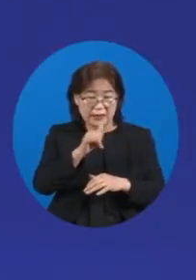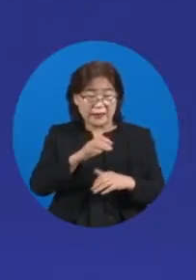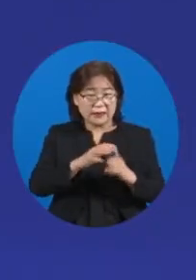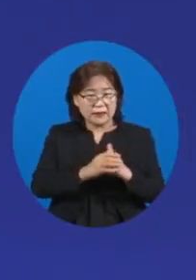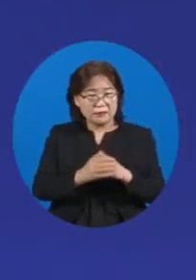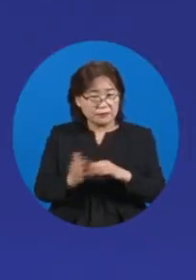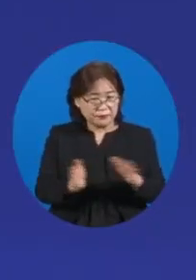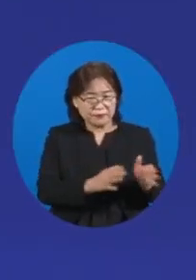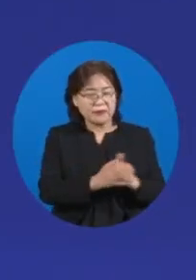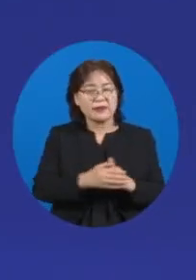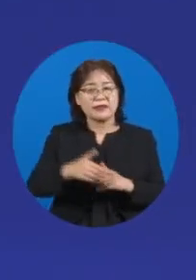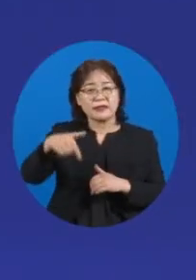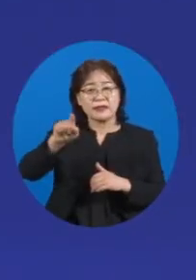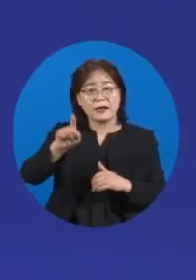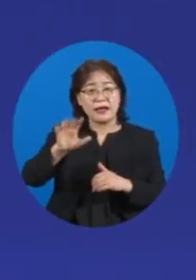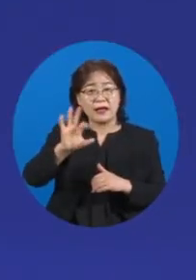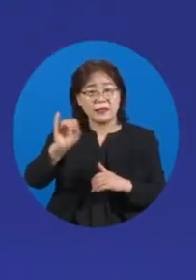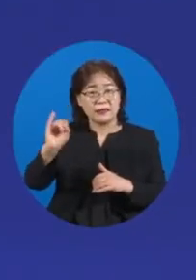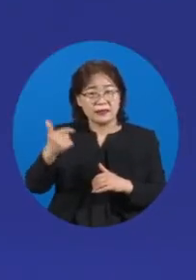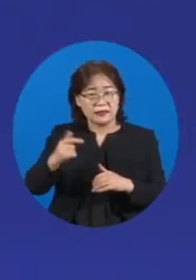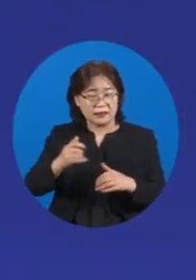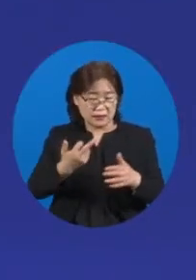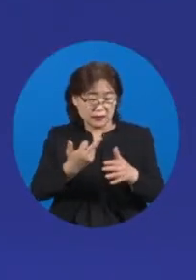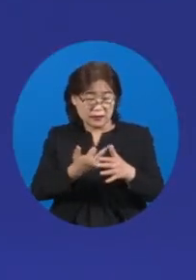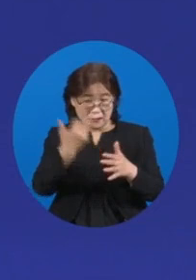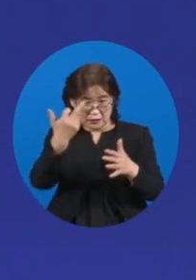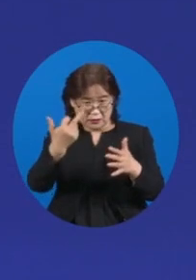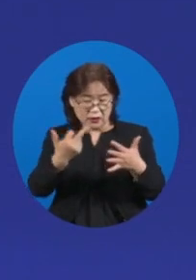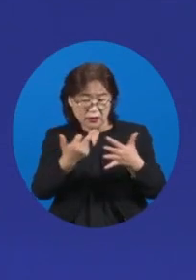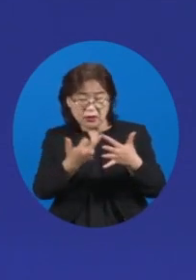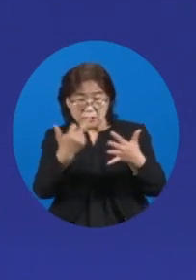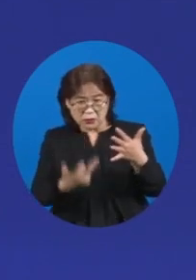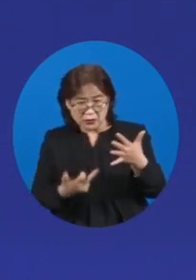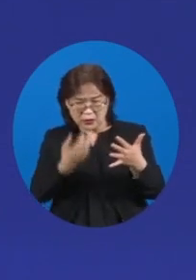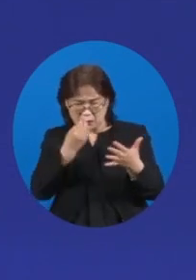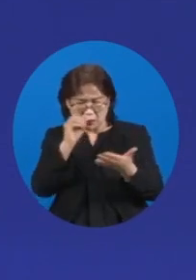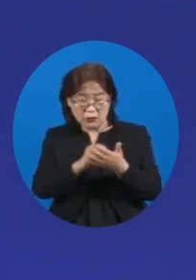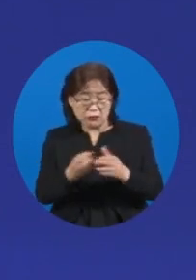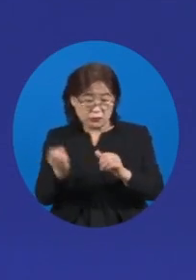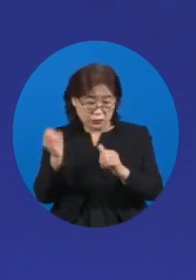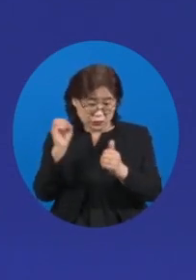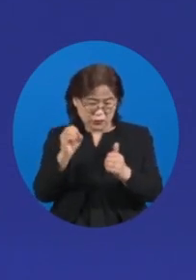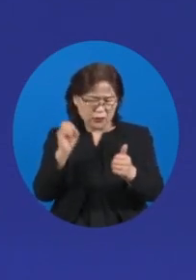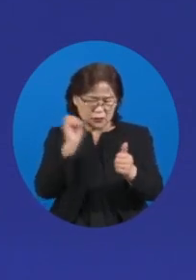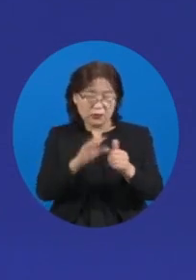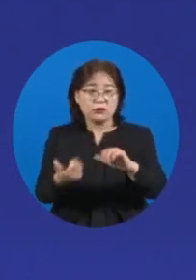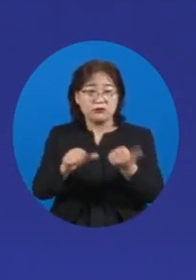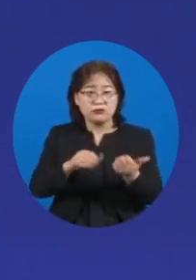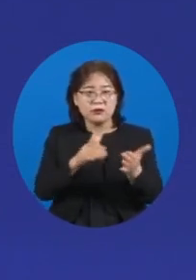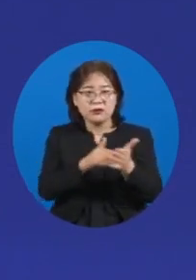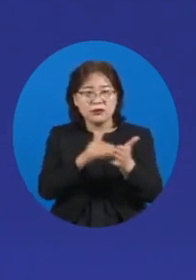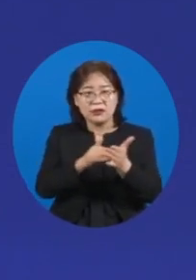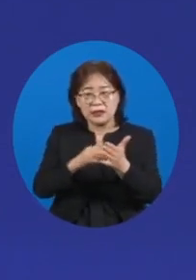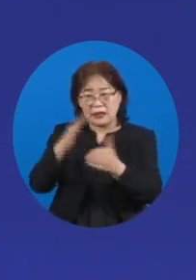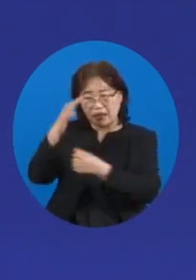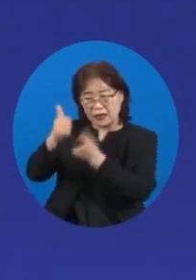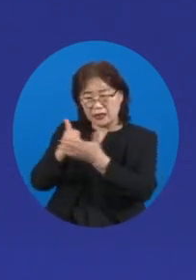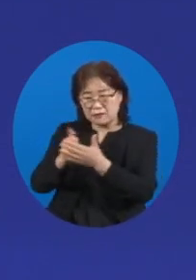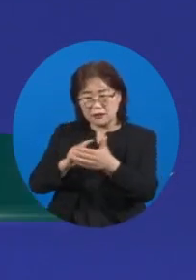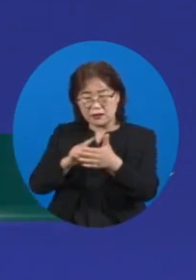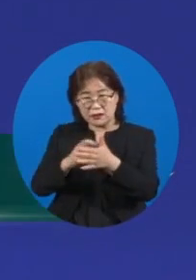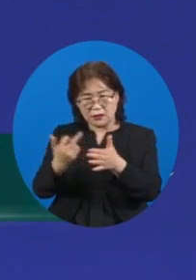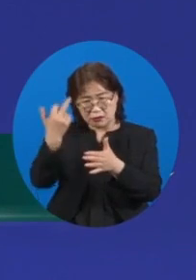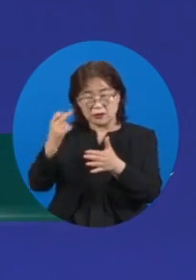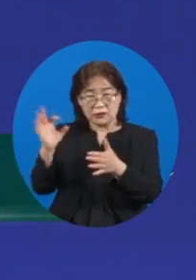동생 아벨을 돌로 쳐 죽였습니다 그런데 하나님은 줘 가위를 찾아오셔서 이렇게